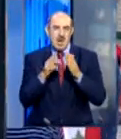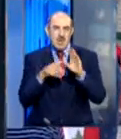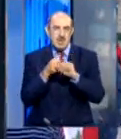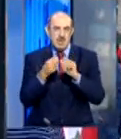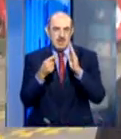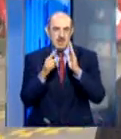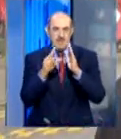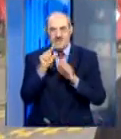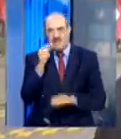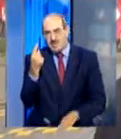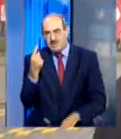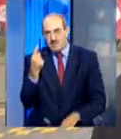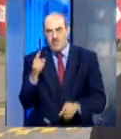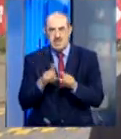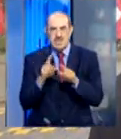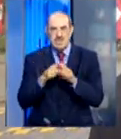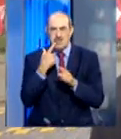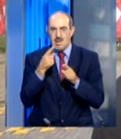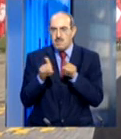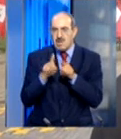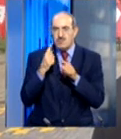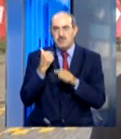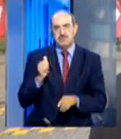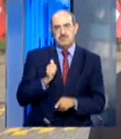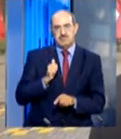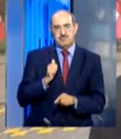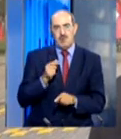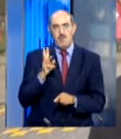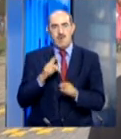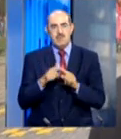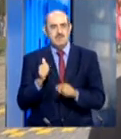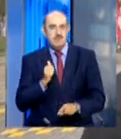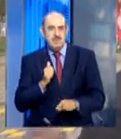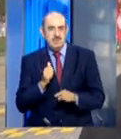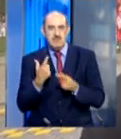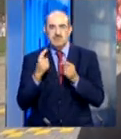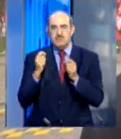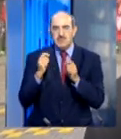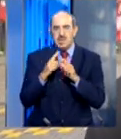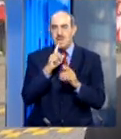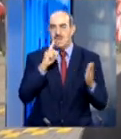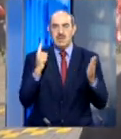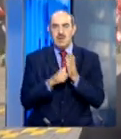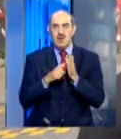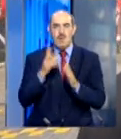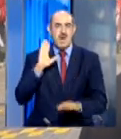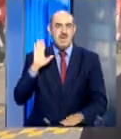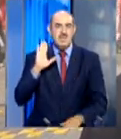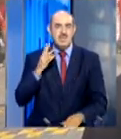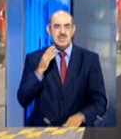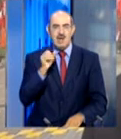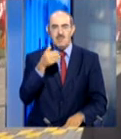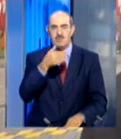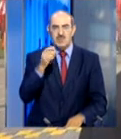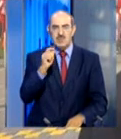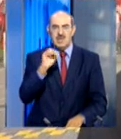نحن كأبناء الريف لسنا مع تقرير المصير، لأن تقرير مصيرنا السياسي قرره الأجداد بقيادة محمد